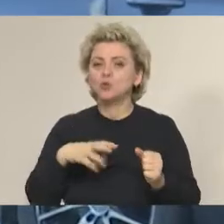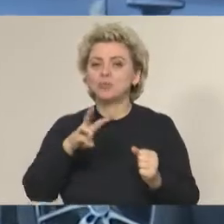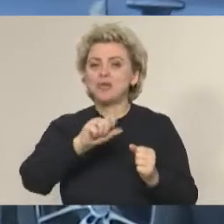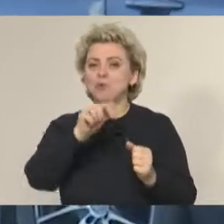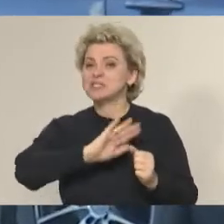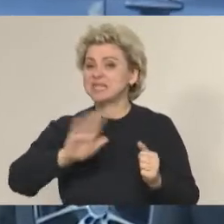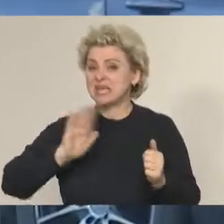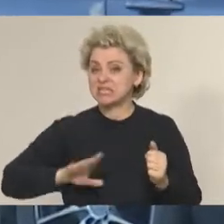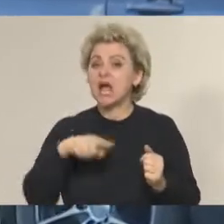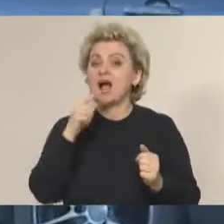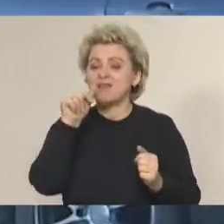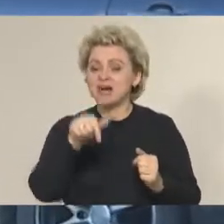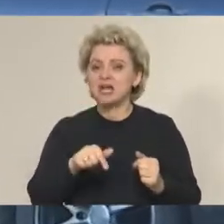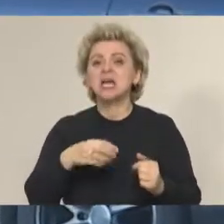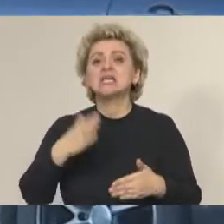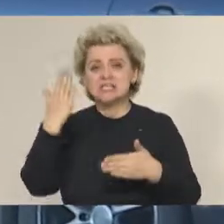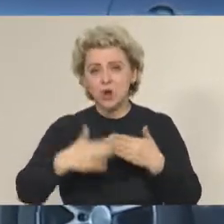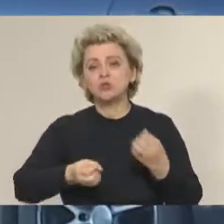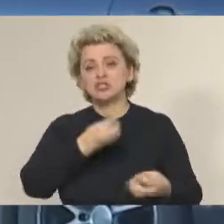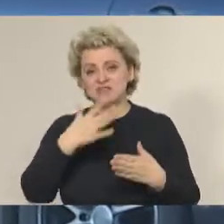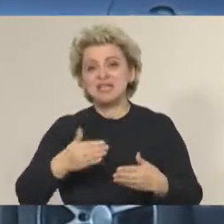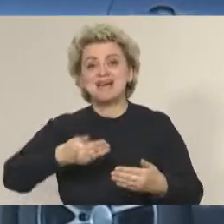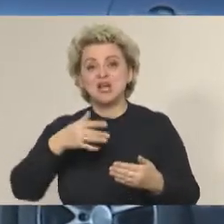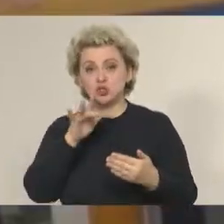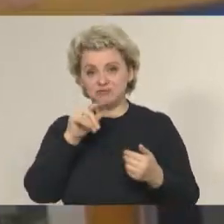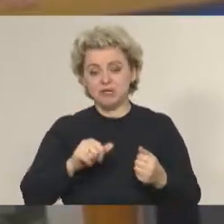не дождаться. Говорят, она отцветет раньше времени.